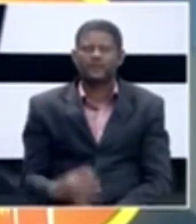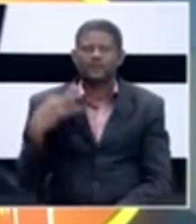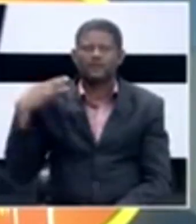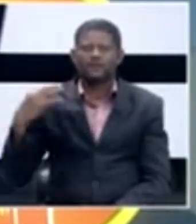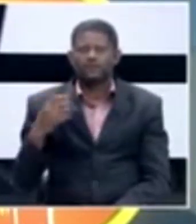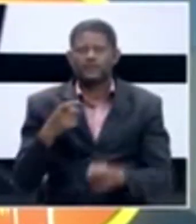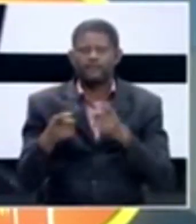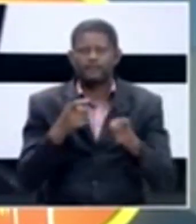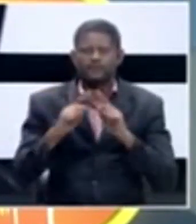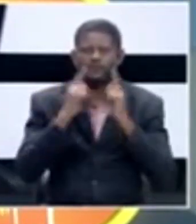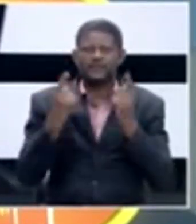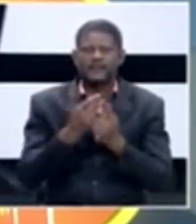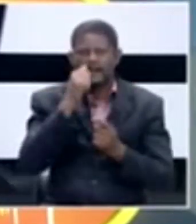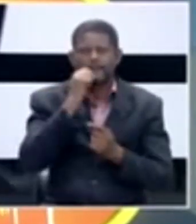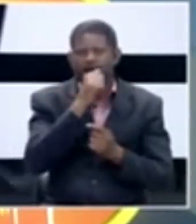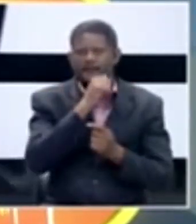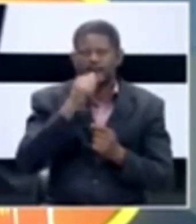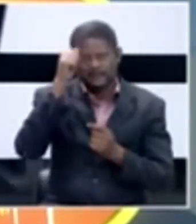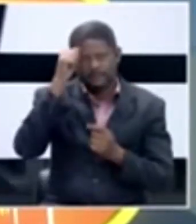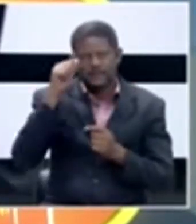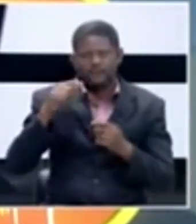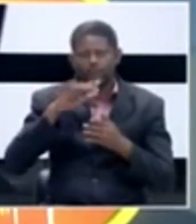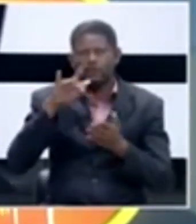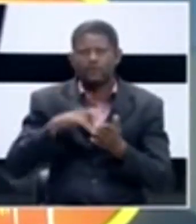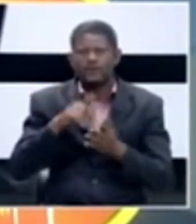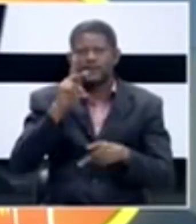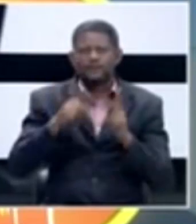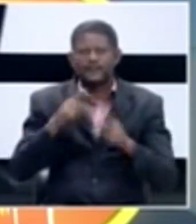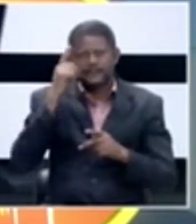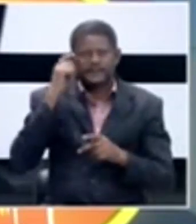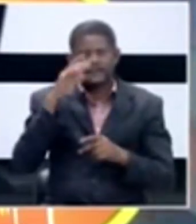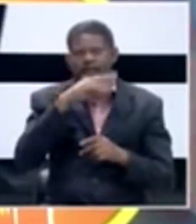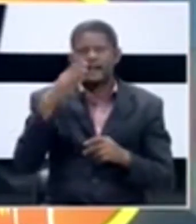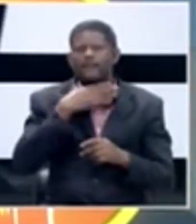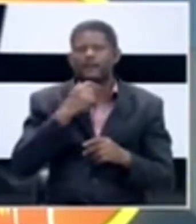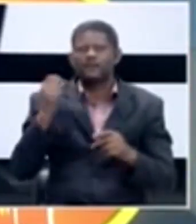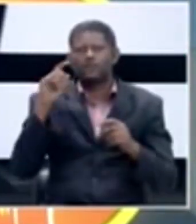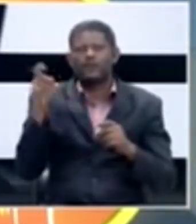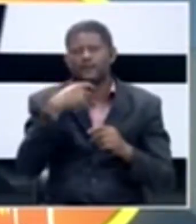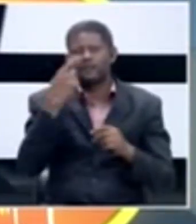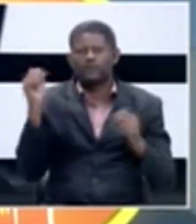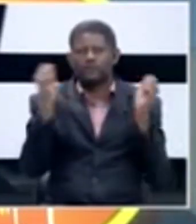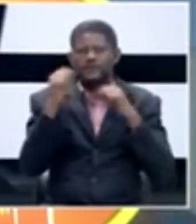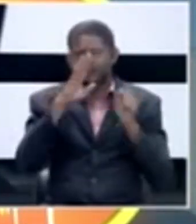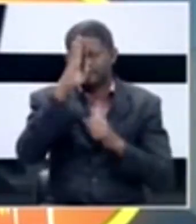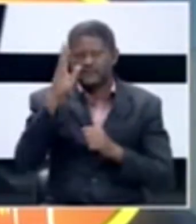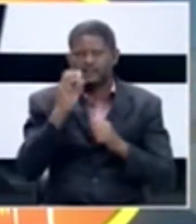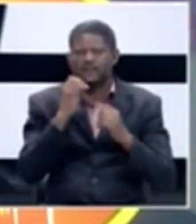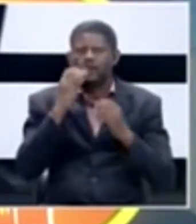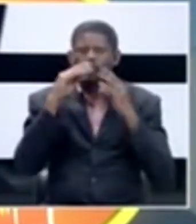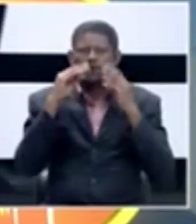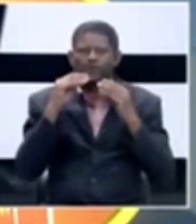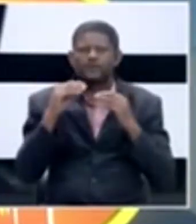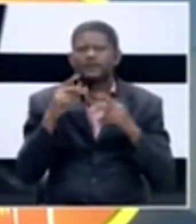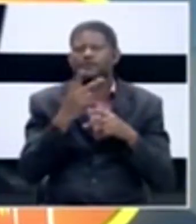መላኺ ጉጅለ ኣብይ ኣሕመድ ኣብ መንጎ ህዝብታት ትግራይን ኣምሓራን ኮነ ኢሉ ጎንፂ ንክፍጠር ዝነዝሐ ዘሎ ጸለመን ሽርሕታትን